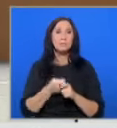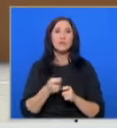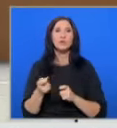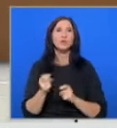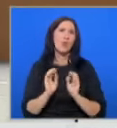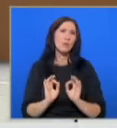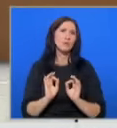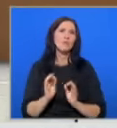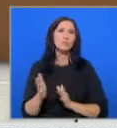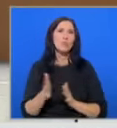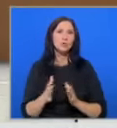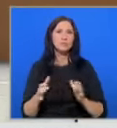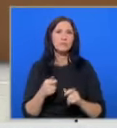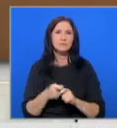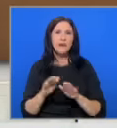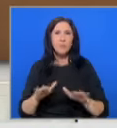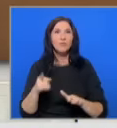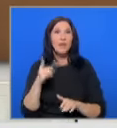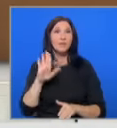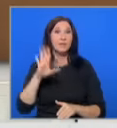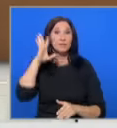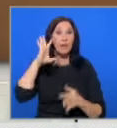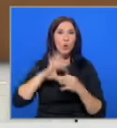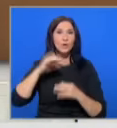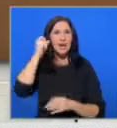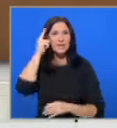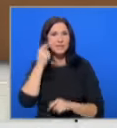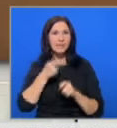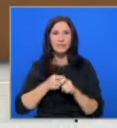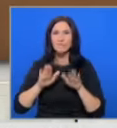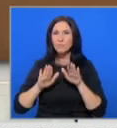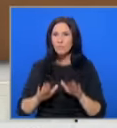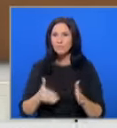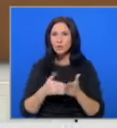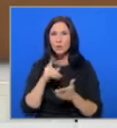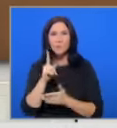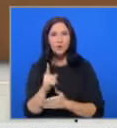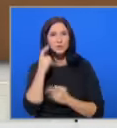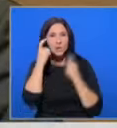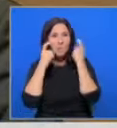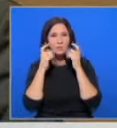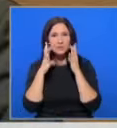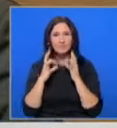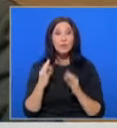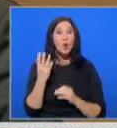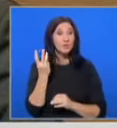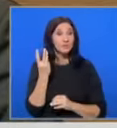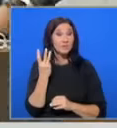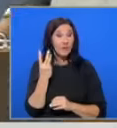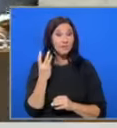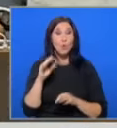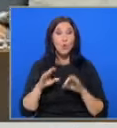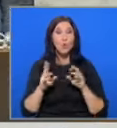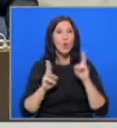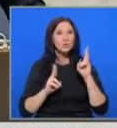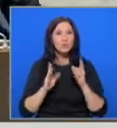бавно. Това е нейната логика, това е идеята. Те да се правят бавно, за да могат да се обмислят внимателно. На трето гласуване, между